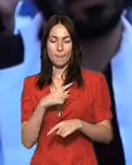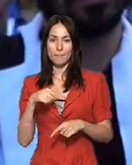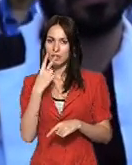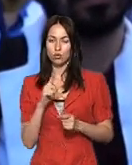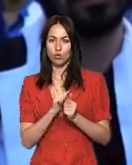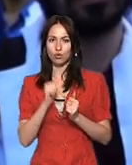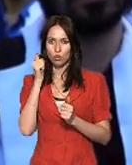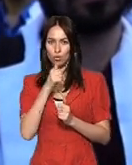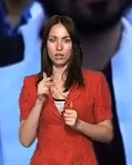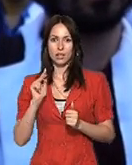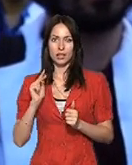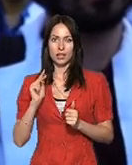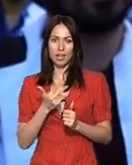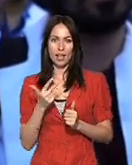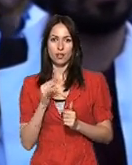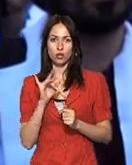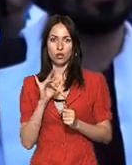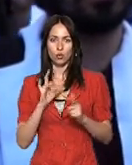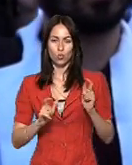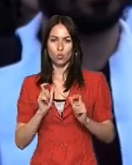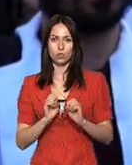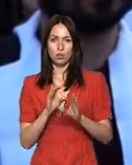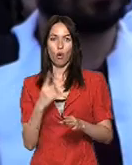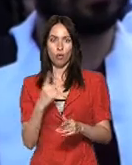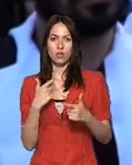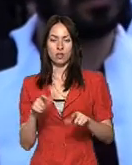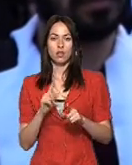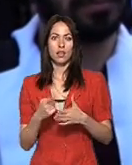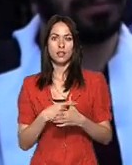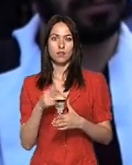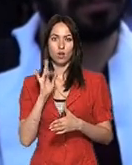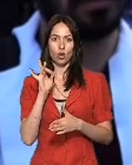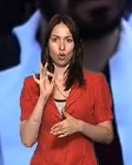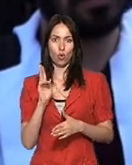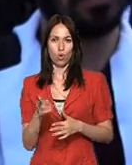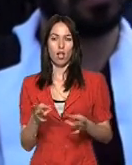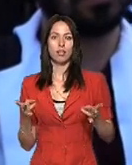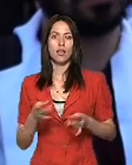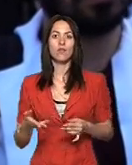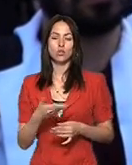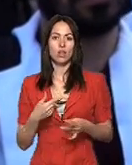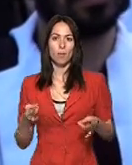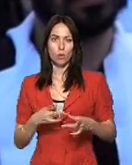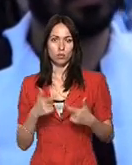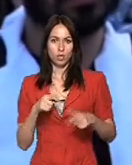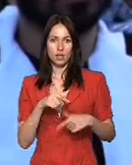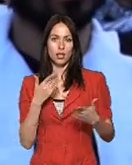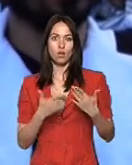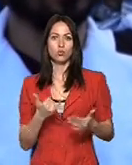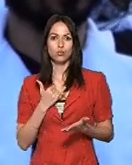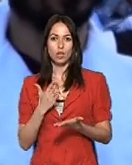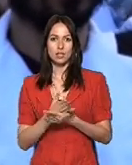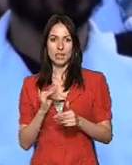що щороку третій курс складає просто... один екзамен, який називається КРОК. Навіщо нам потрібен цей екзамен, якщо в нас є і